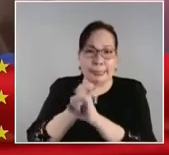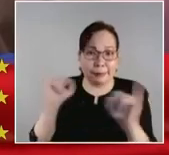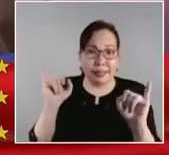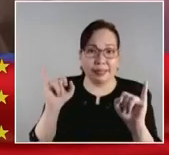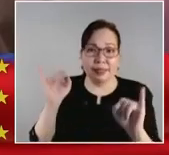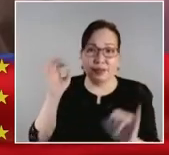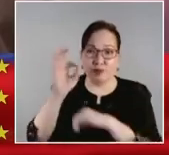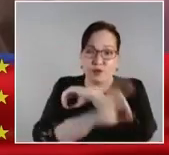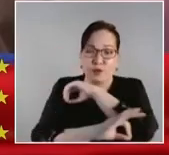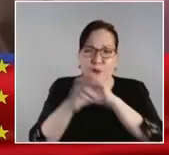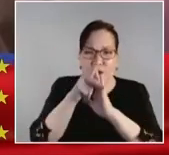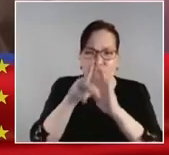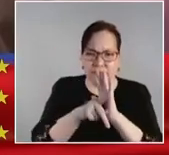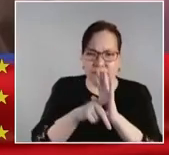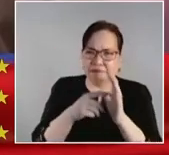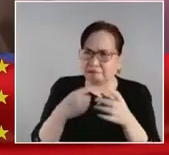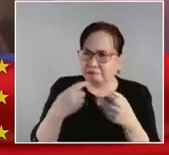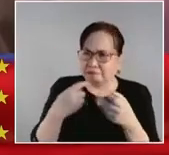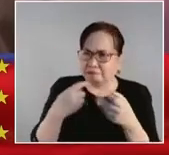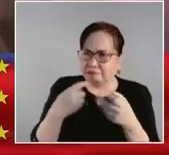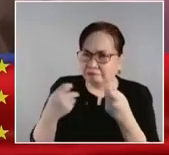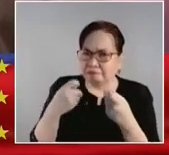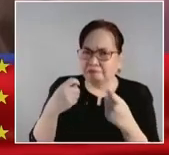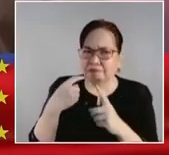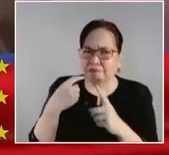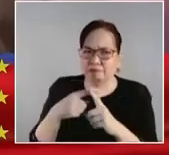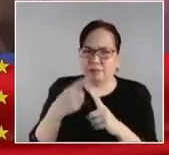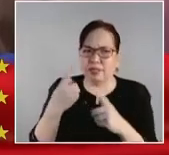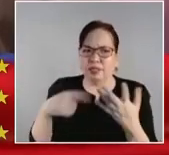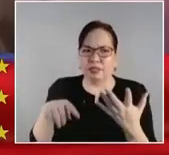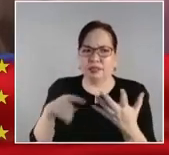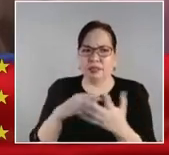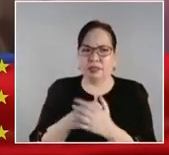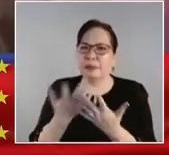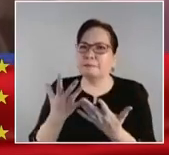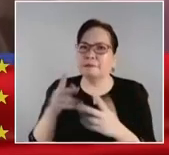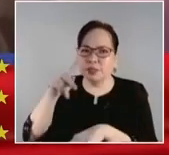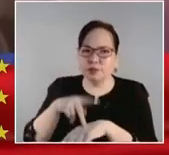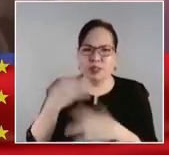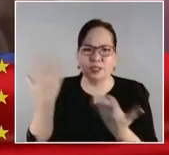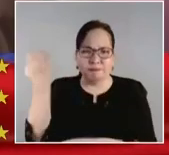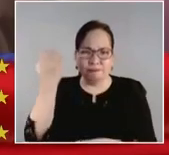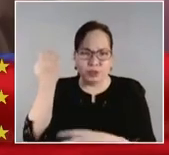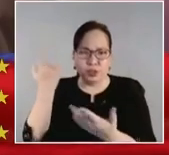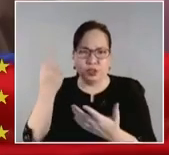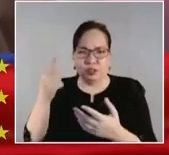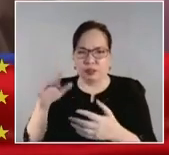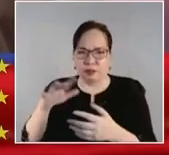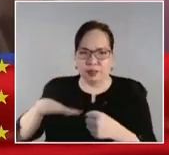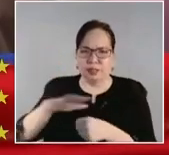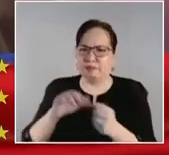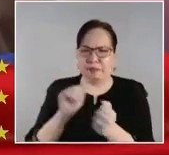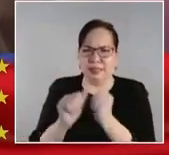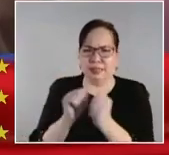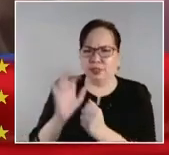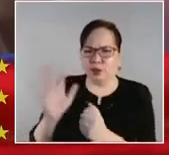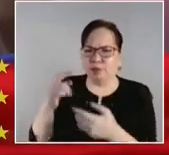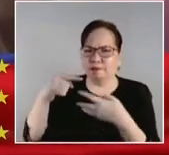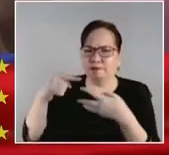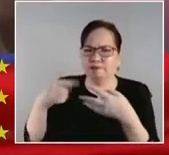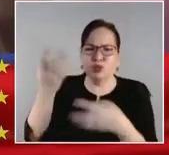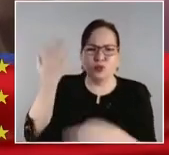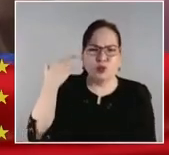nyo malagay tayo sa state of hazard. Opo, what is that independent foreign policy that you have in mind na